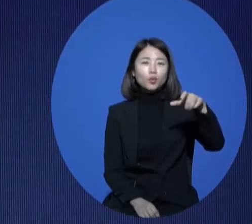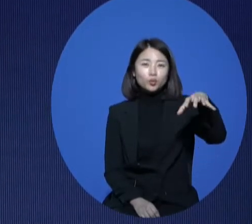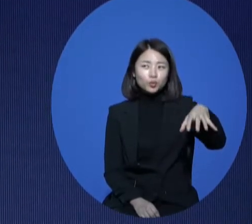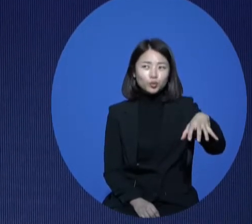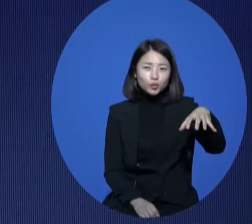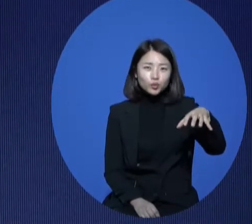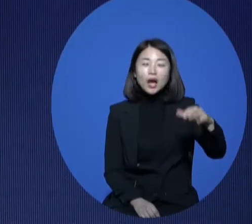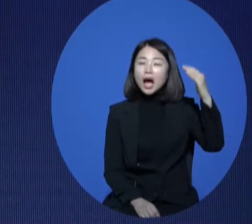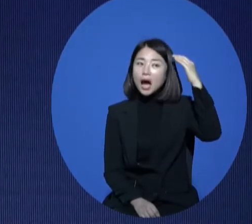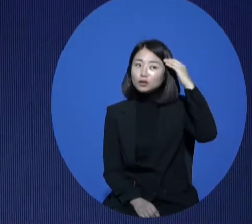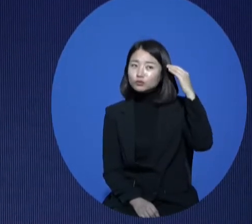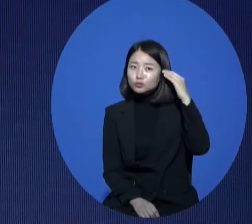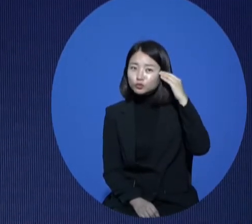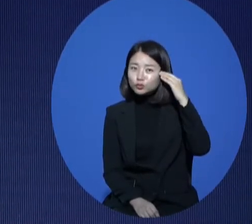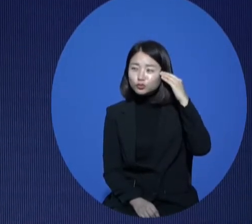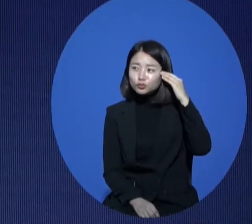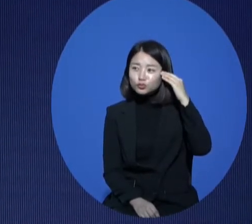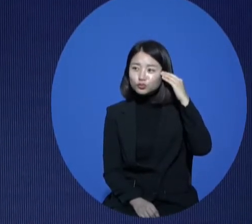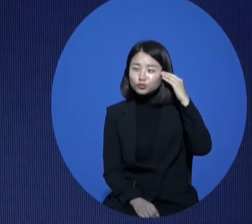포럼에 우리 한국